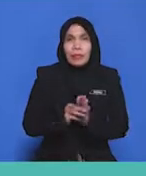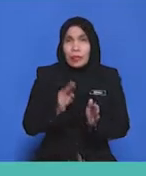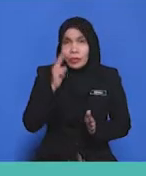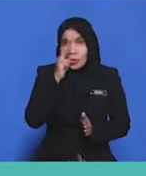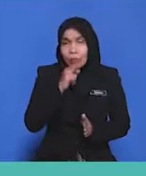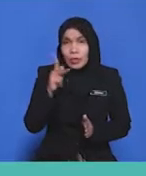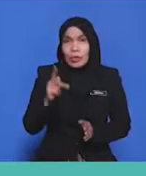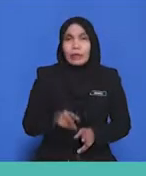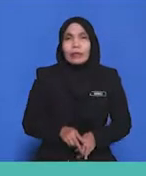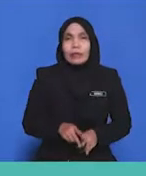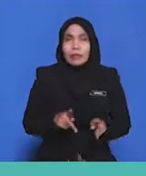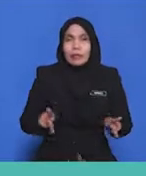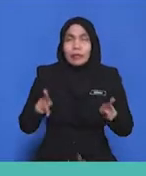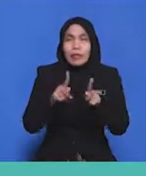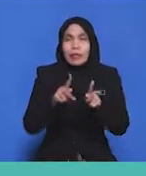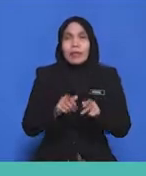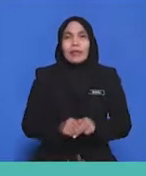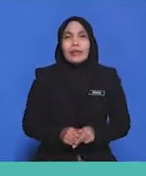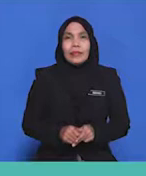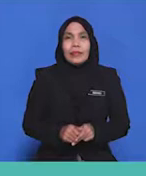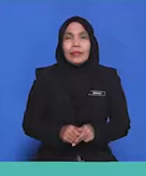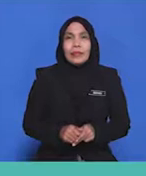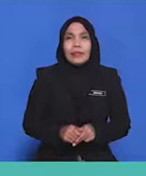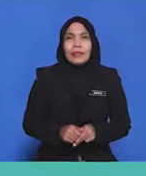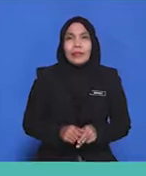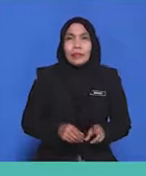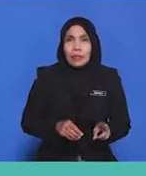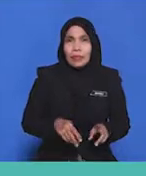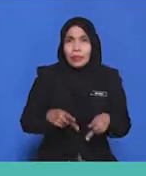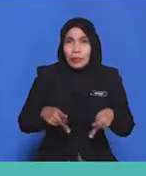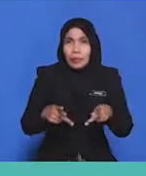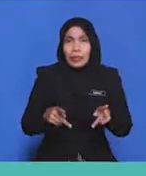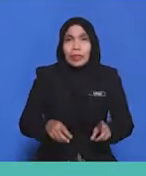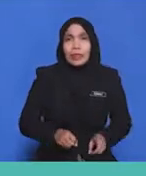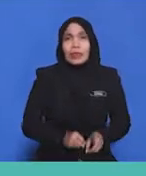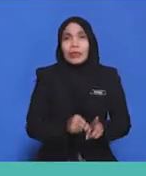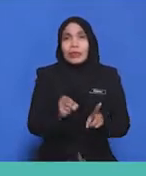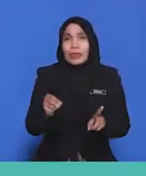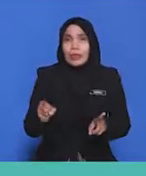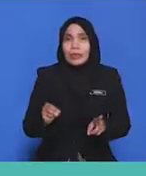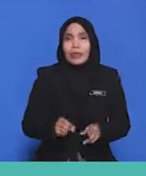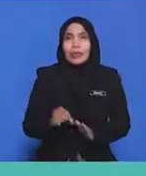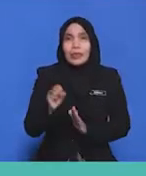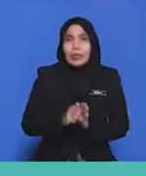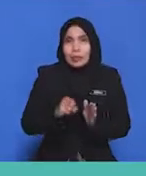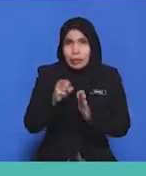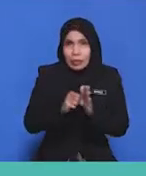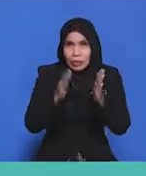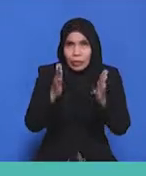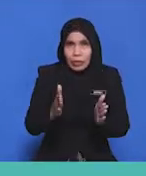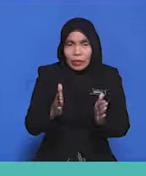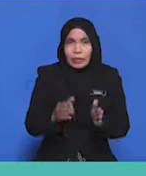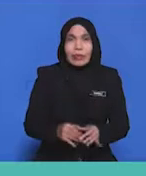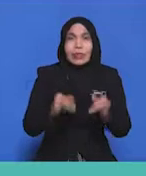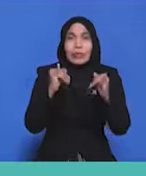penting yang turut mempengaruhi proses sosialisasi seseorang individu ke dalam sukan. Ejen rakan sebaya